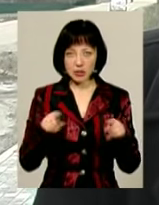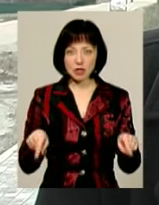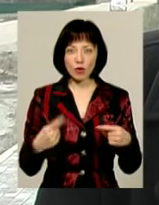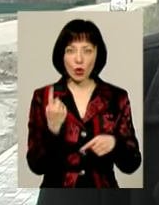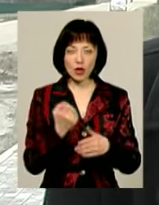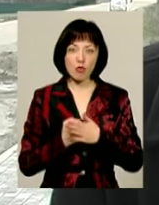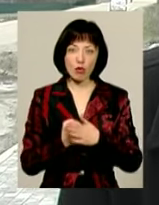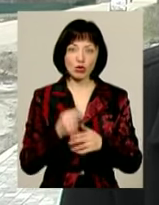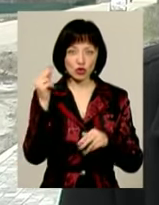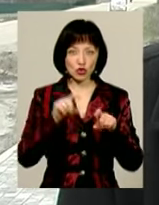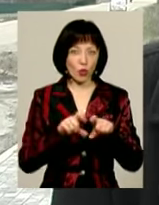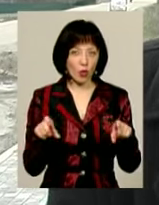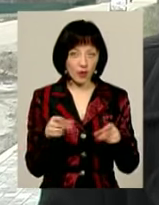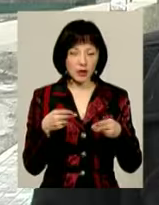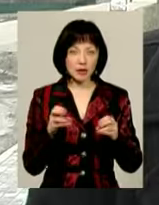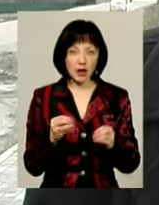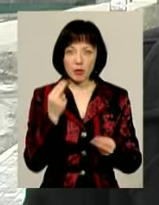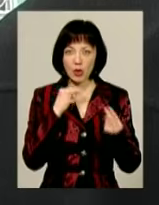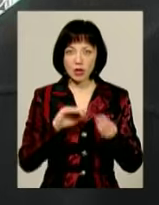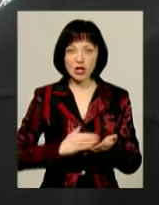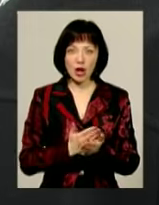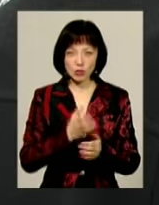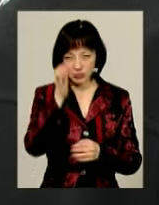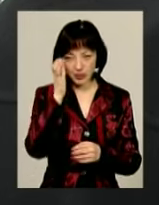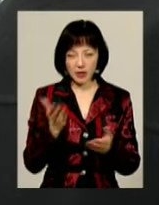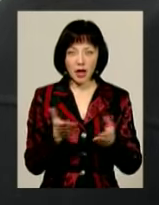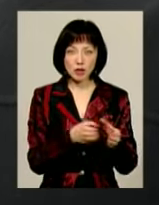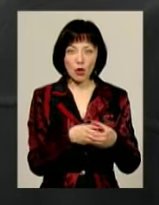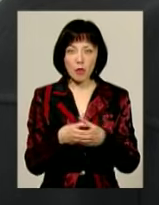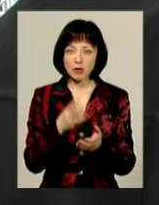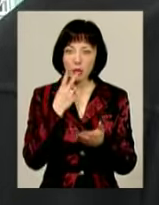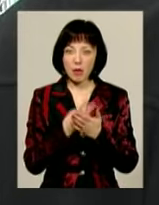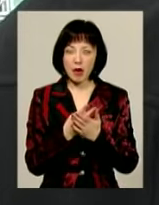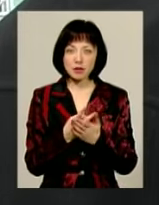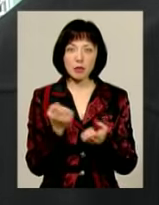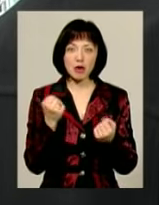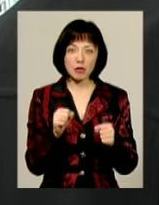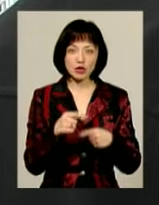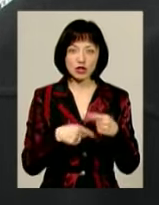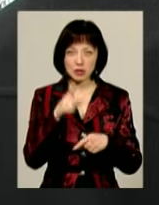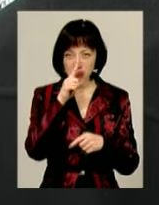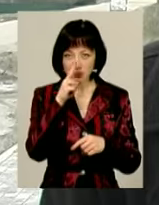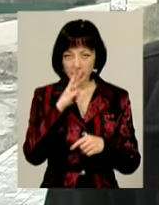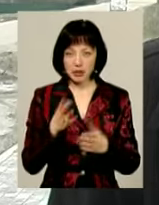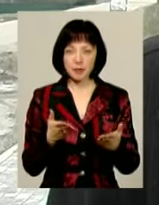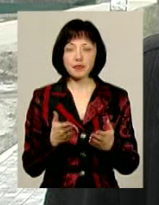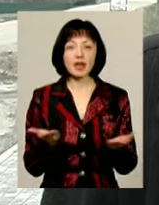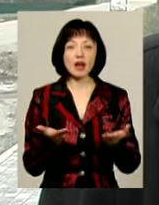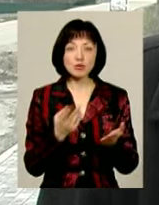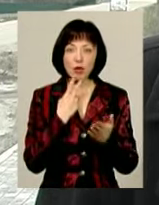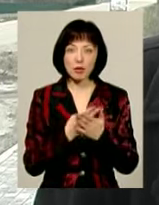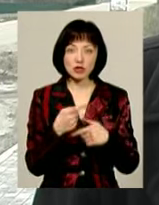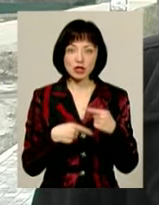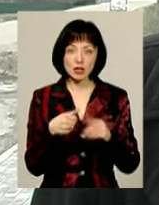однієї опорної школи, де покращить якість освіти. В якихось громадах ми побачимо швидкі перемоги вже через місяць-два-три. В якихось ми побачимо їх